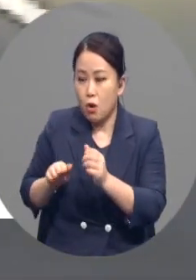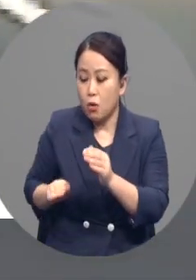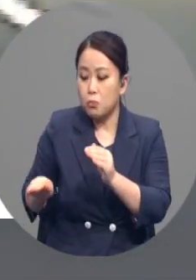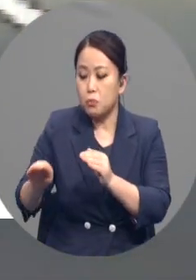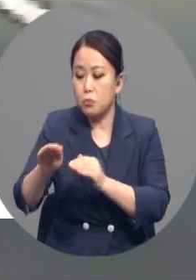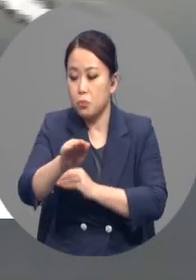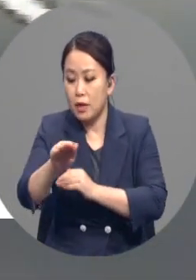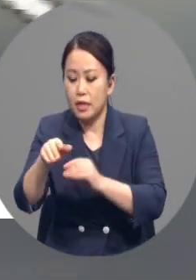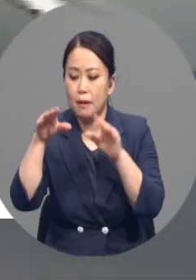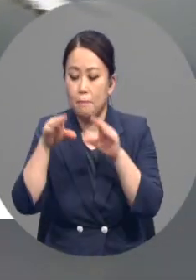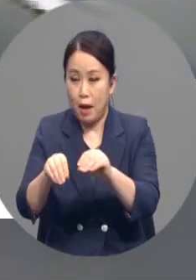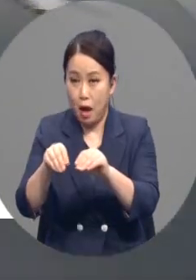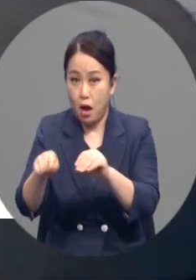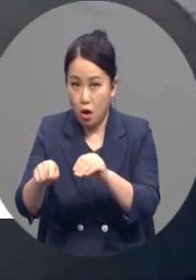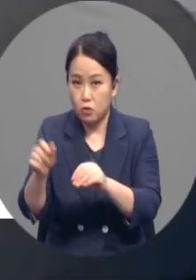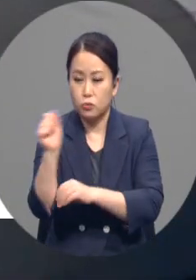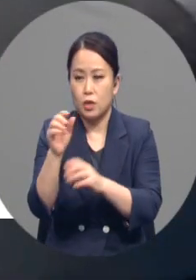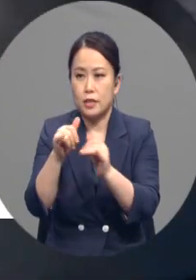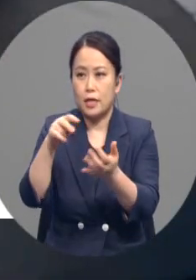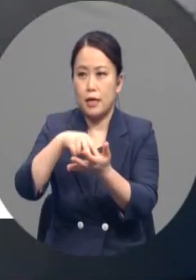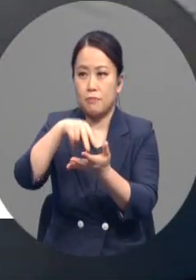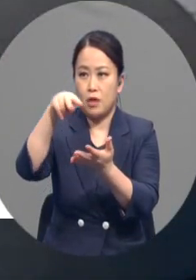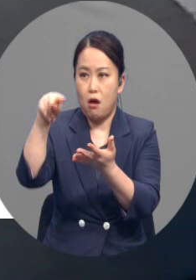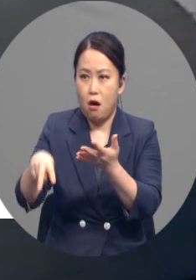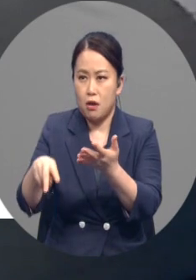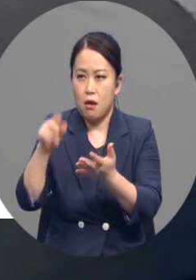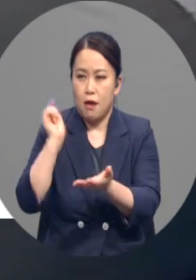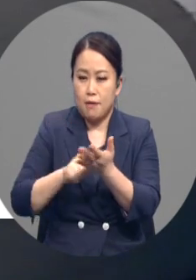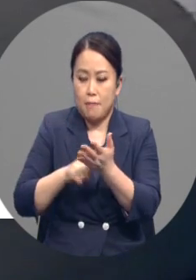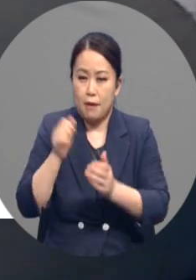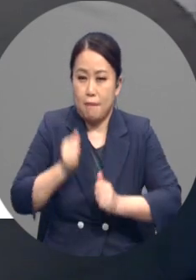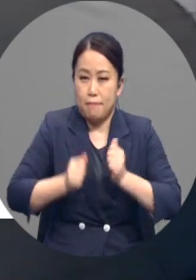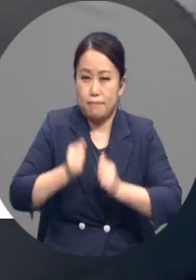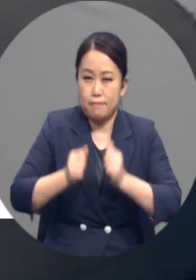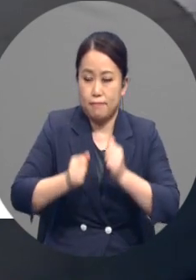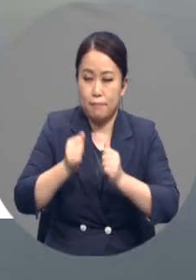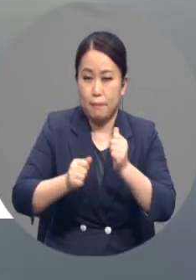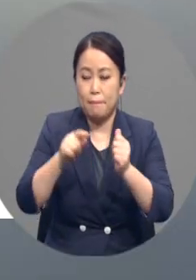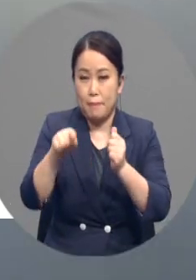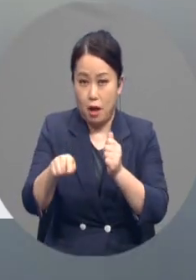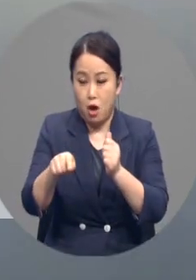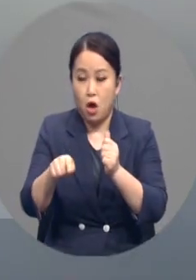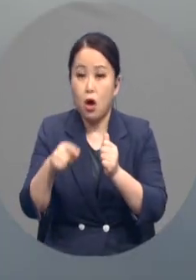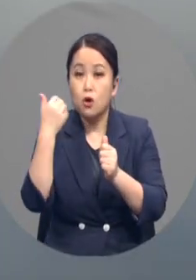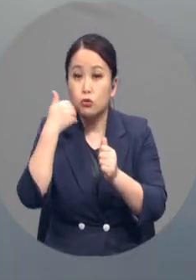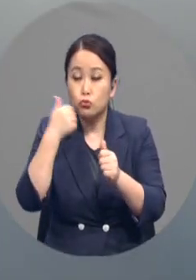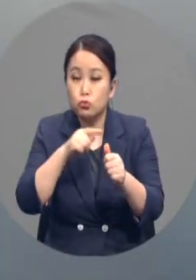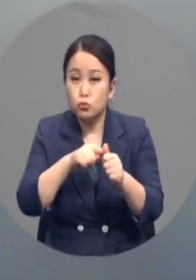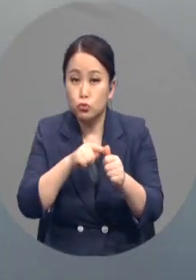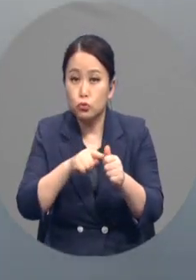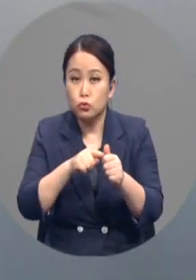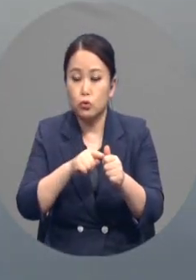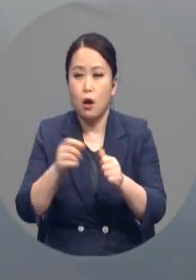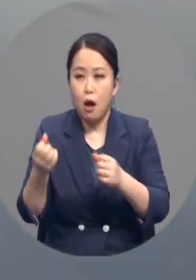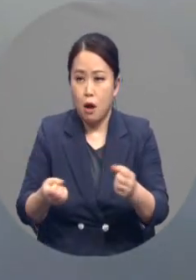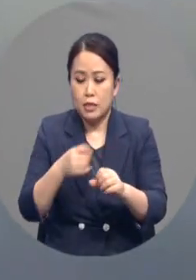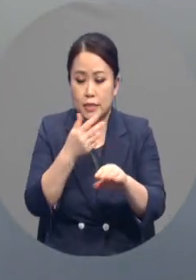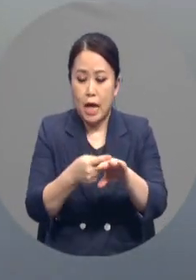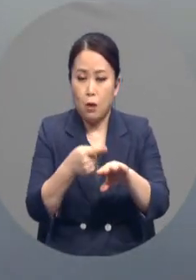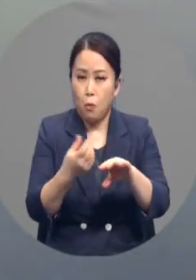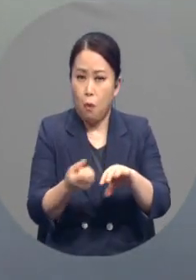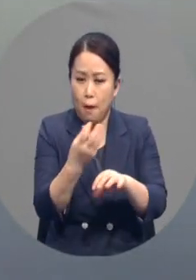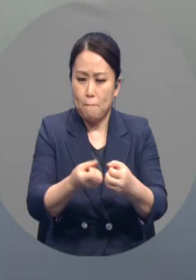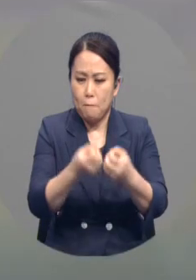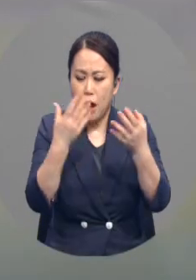차량이 멈춰 서더니 운전하던 남성이 주저없이 사고 현장으로 달려갑니다 사고 차량이 폭발할 수도 있는